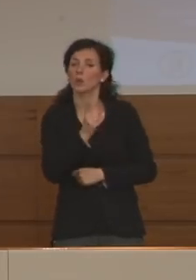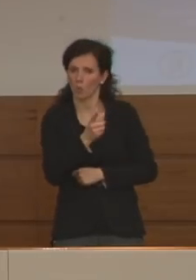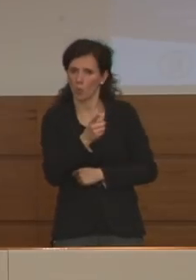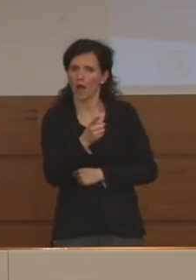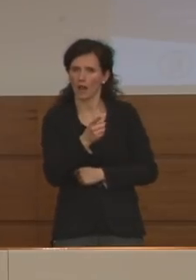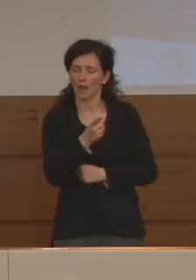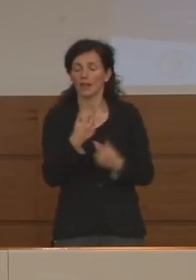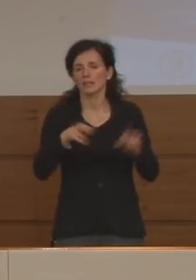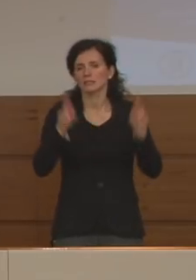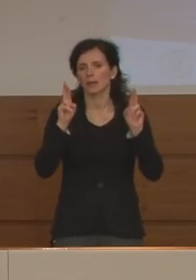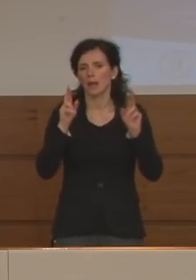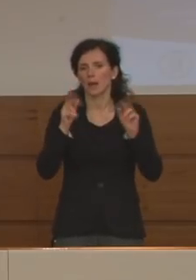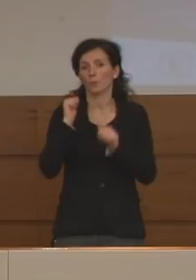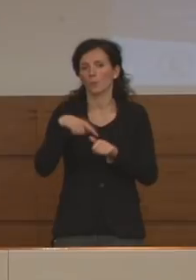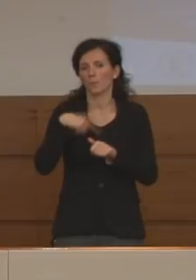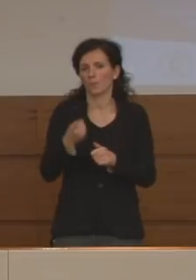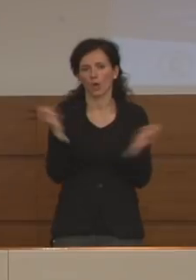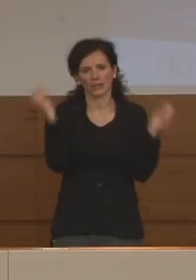siamo lasciati dietro